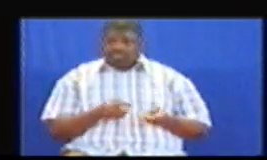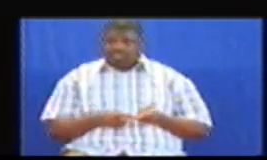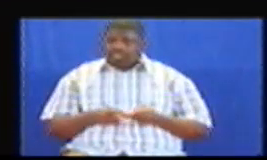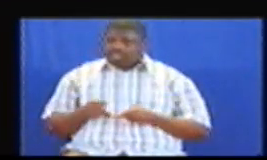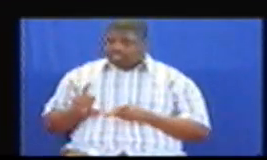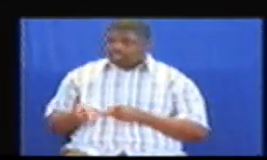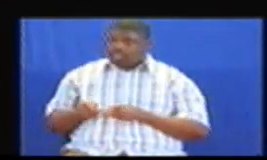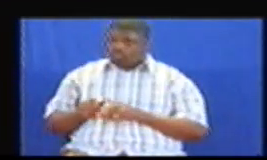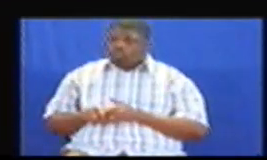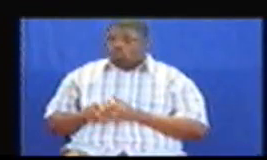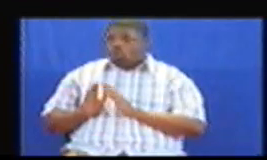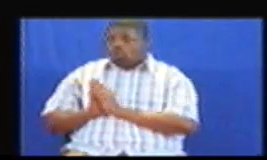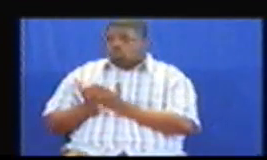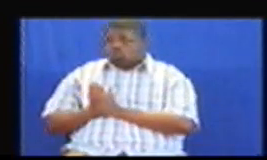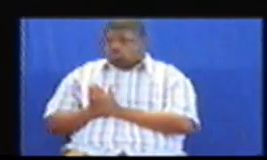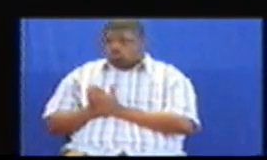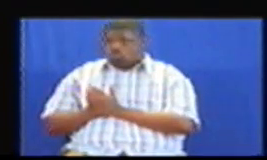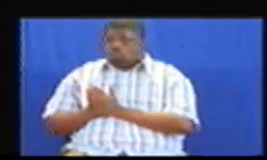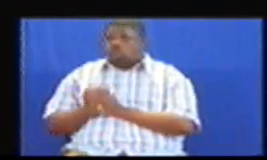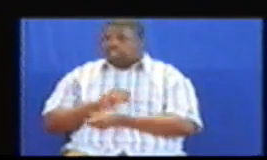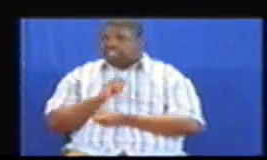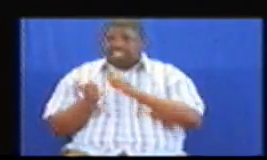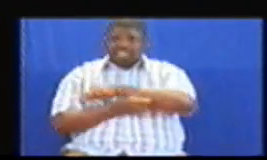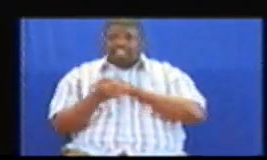unconstitutional change of government.